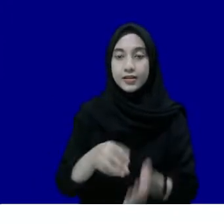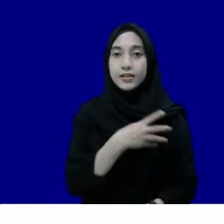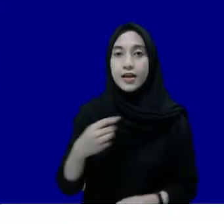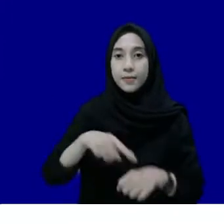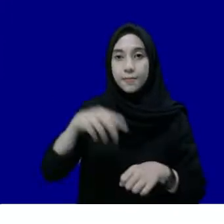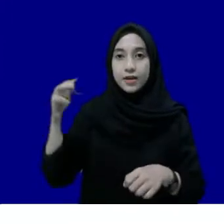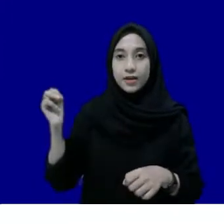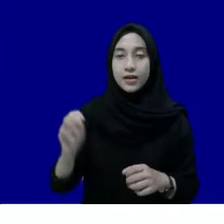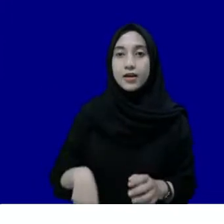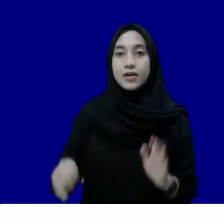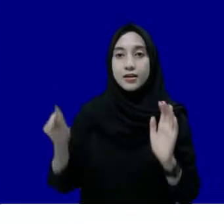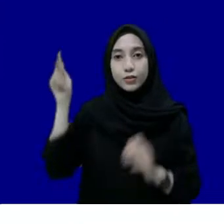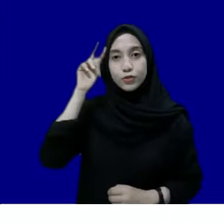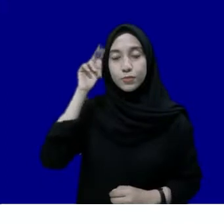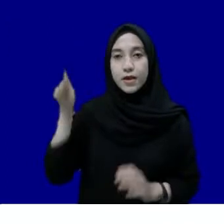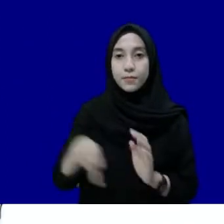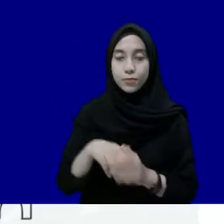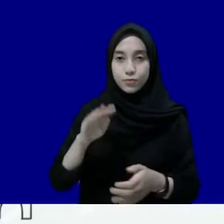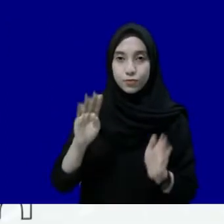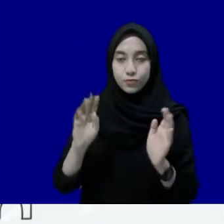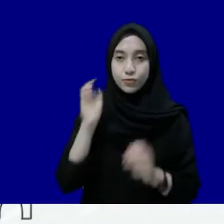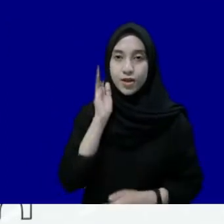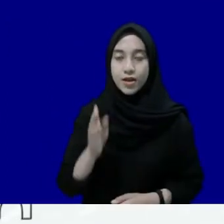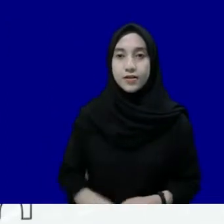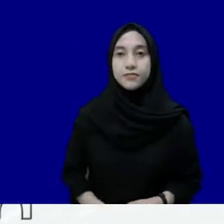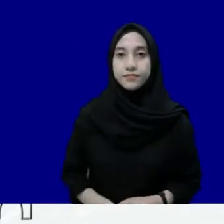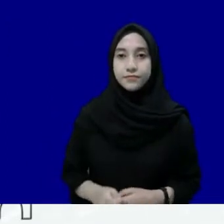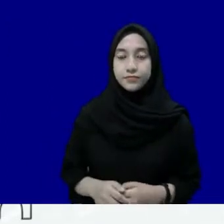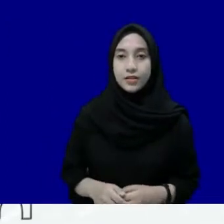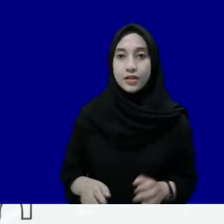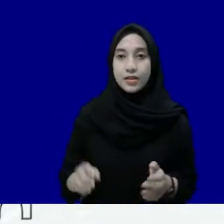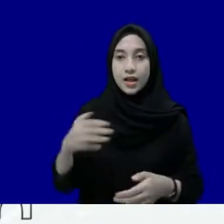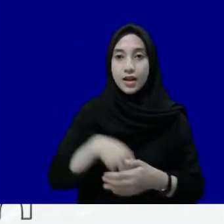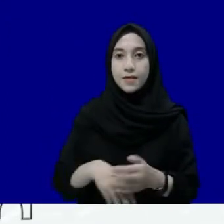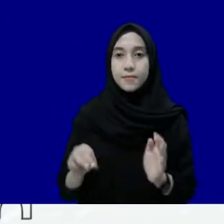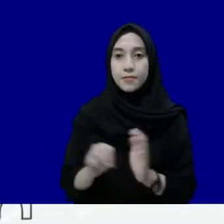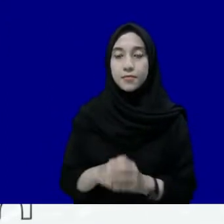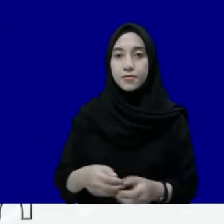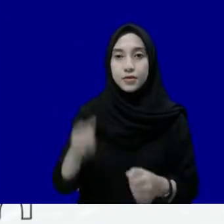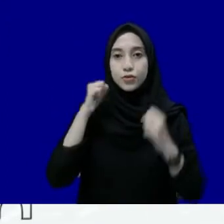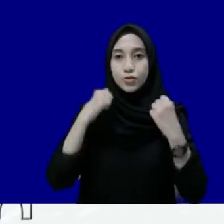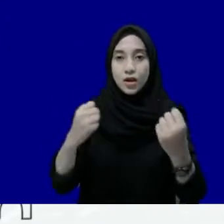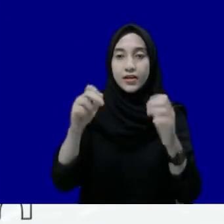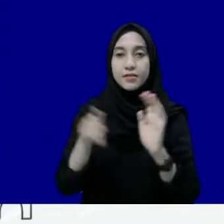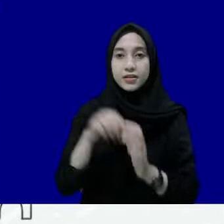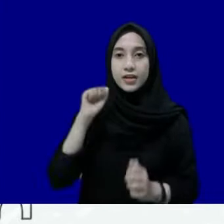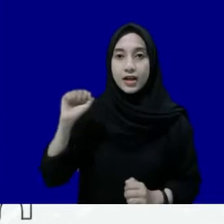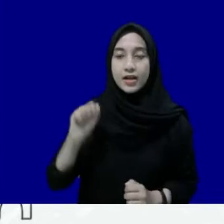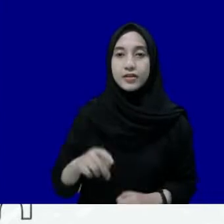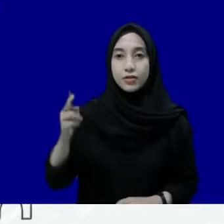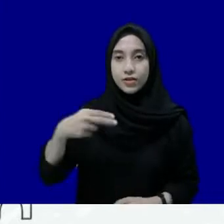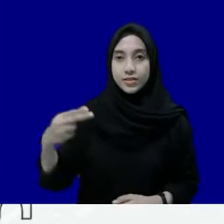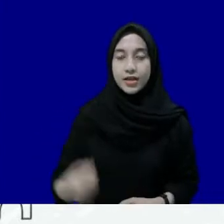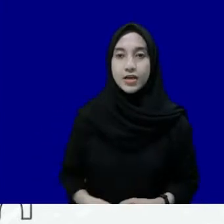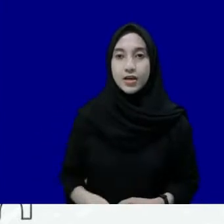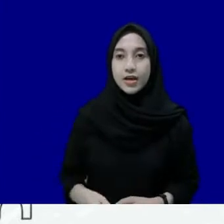dalam memperjuangkan kemerdekaan Republik Indonesia. Sebelumnya, Ibu akan mengajak anak-anak untuk